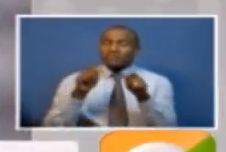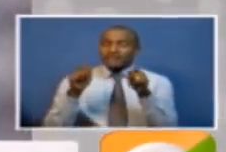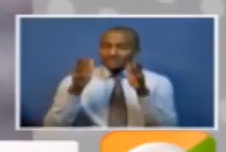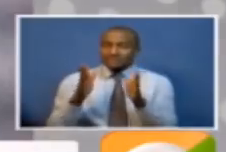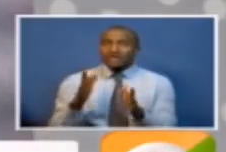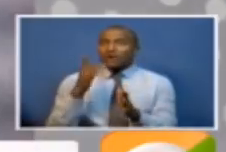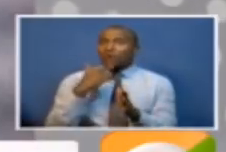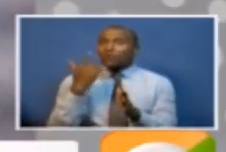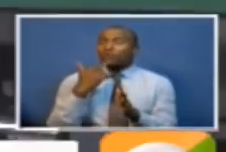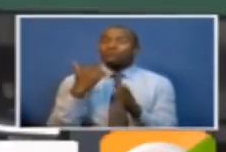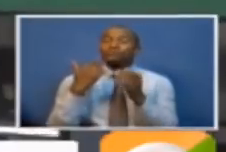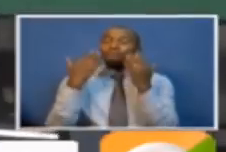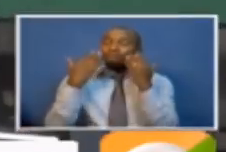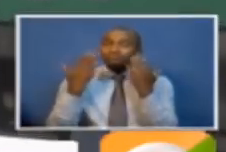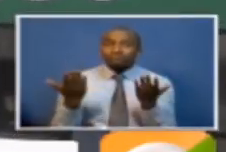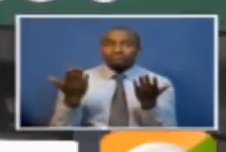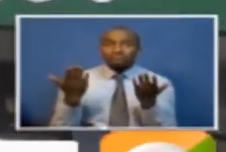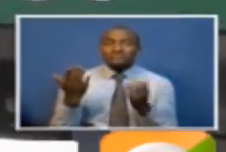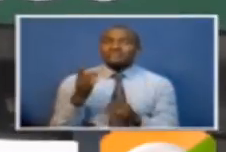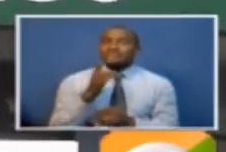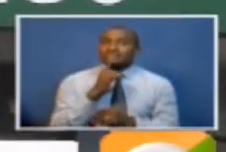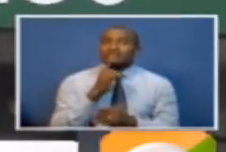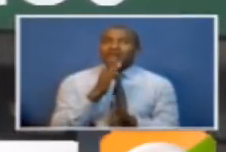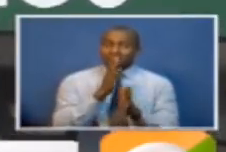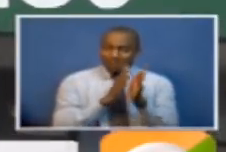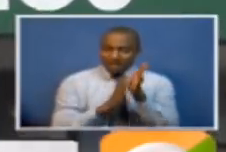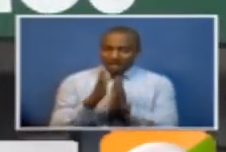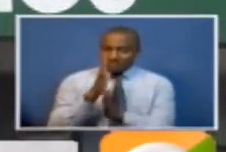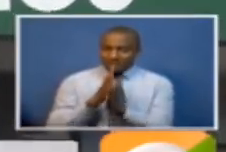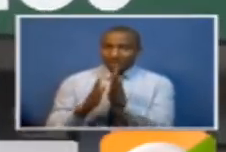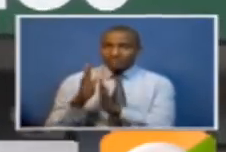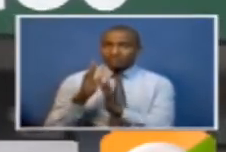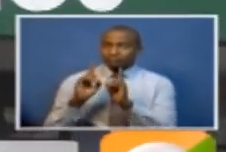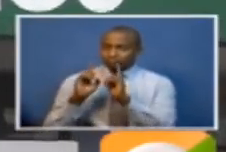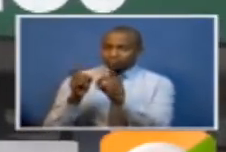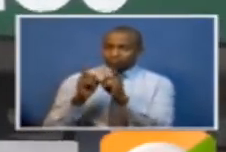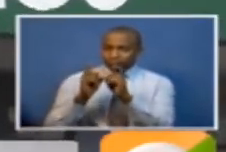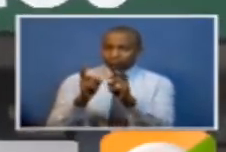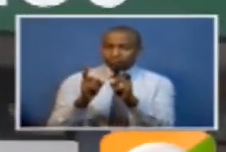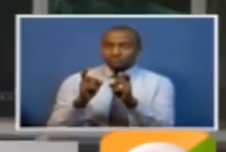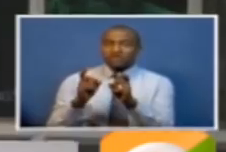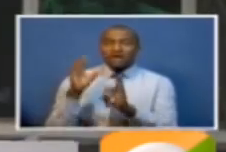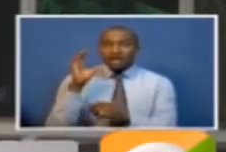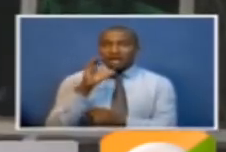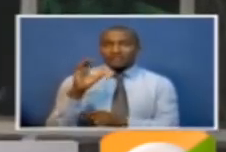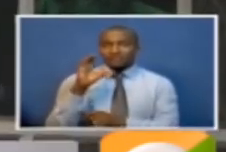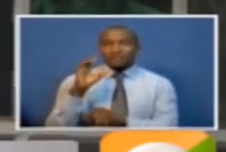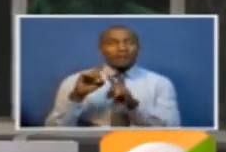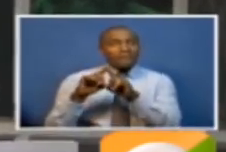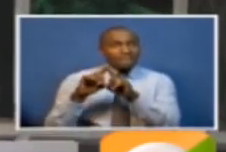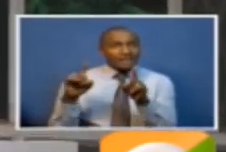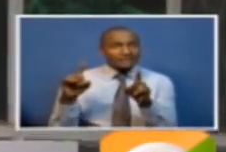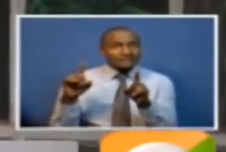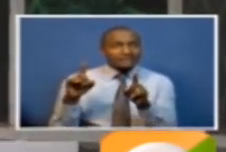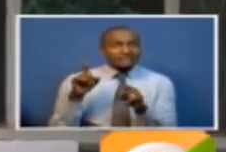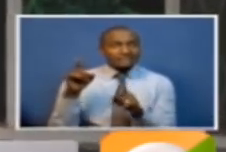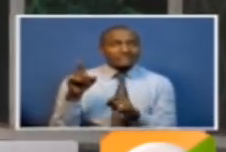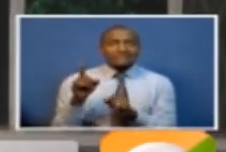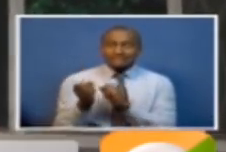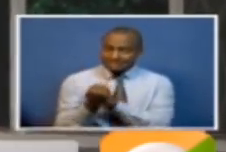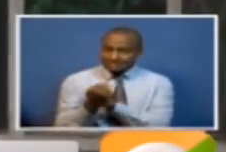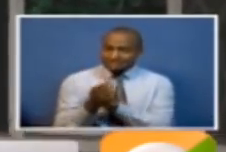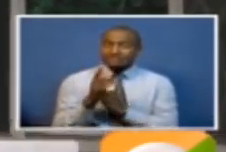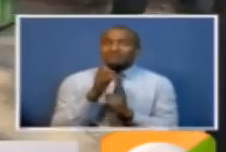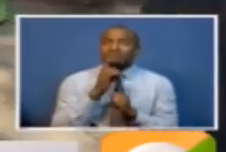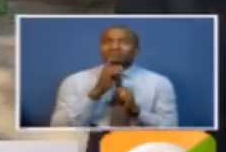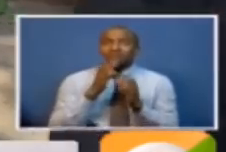bado hatujaifahamu kuhusu mpango wao wa kutoa zawadi kwa wateja wao. Lakini cha kushangaza ni kuwa mtaalamu huyo